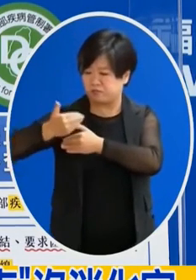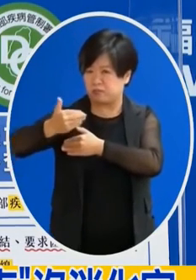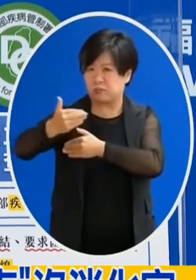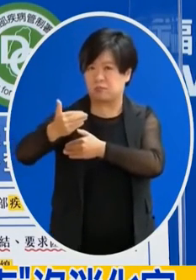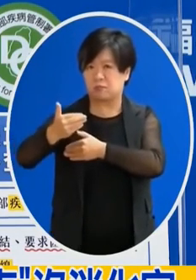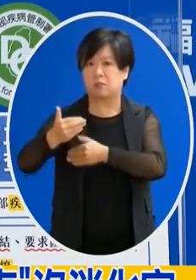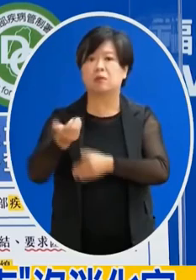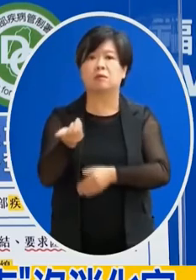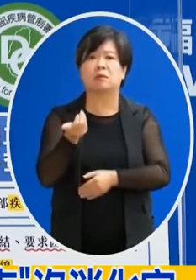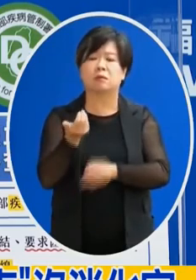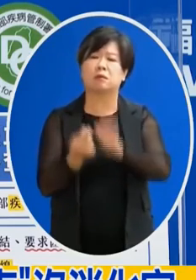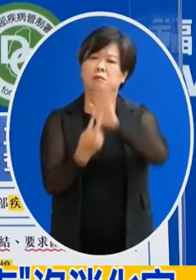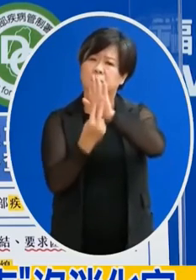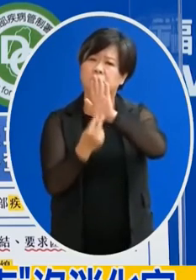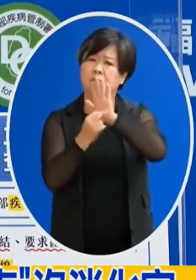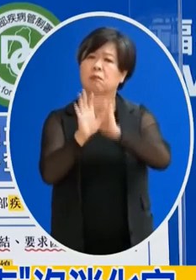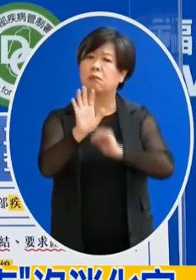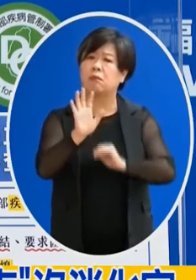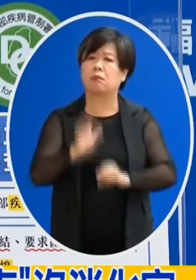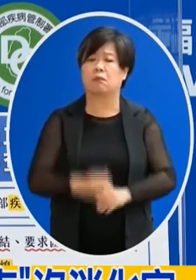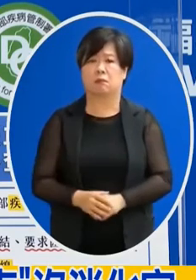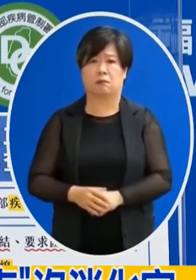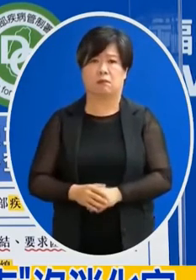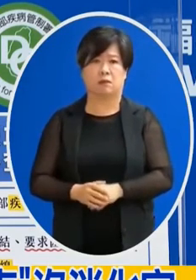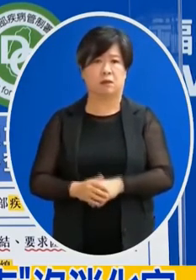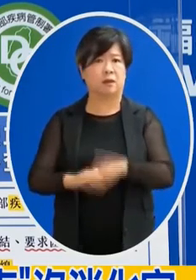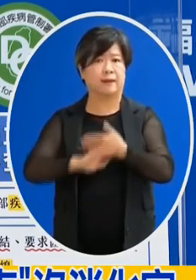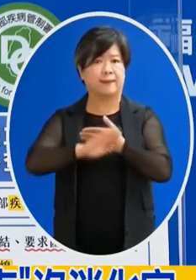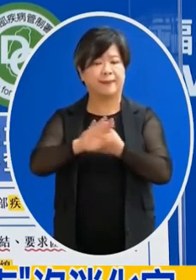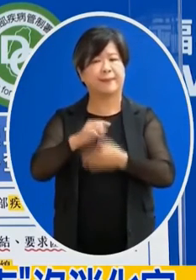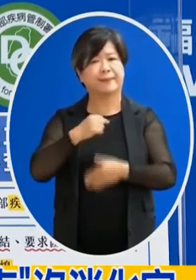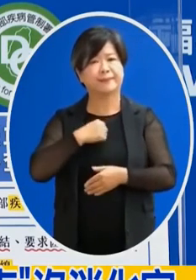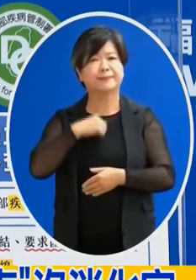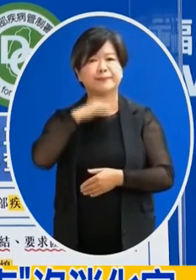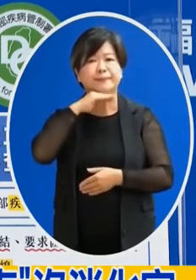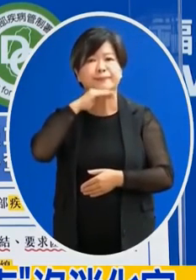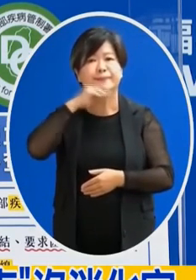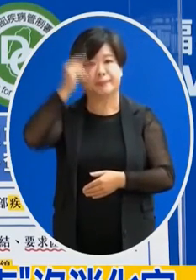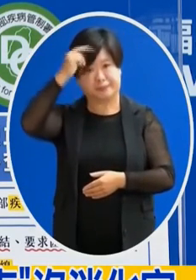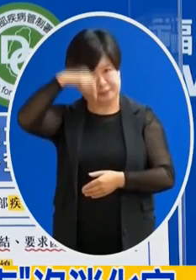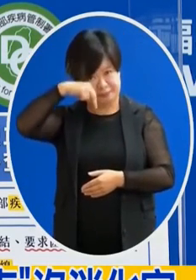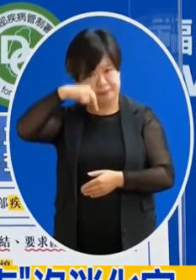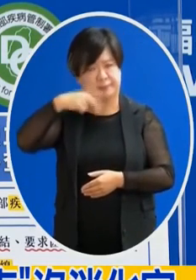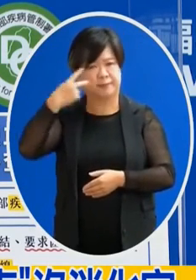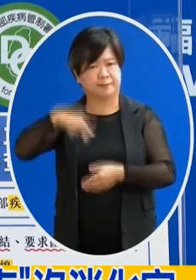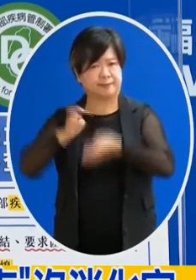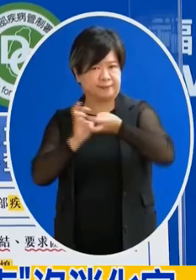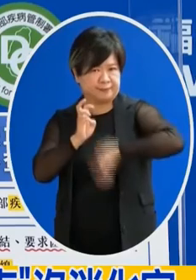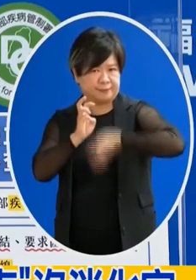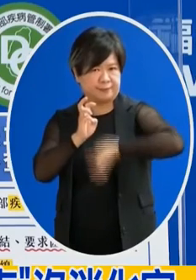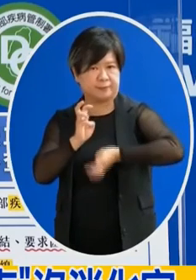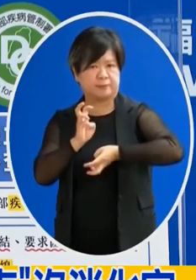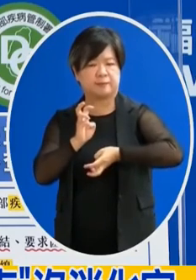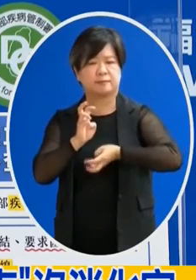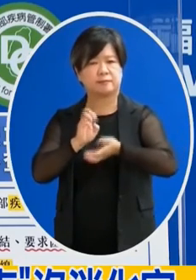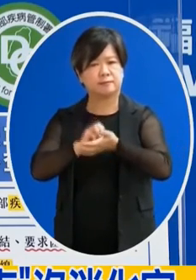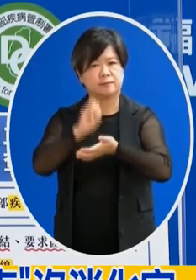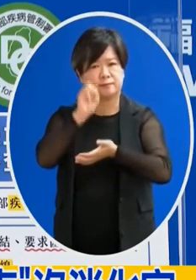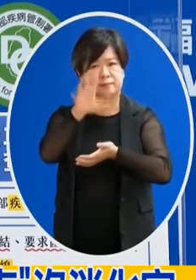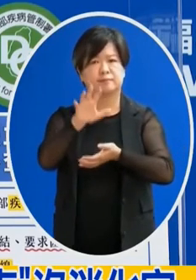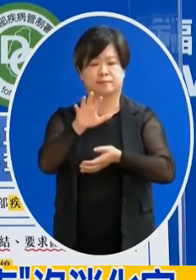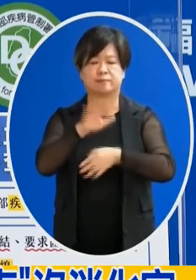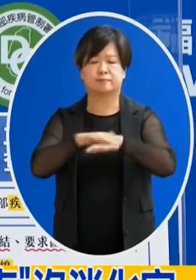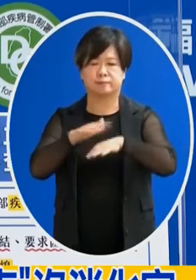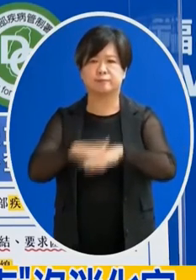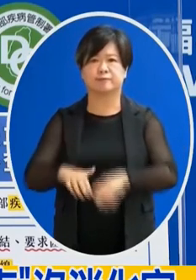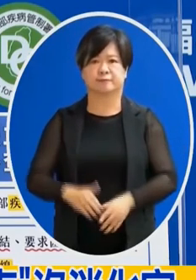也刚刚也做过了一些说明哈。那其他的部分我们会在下午一并会做一个详细的跟社会大众